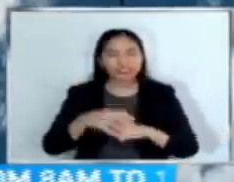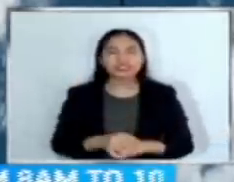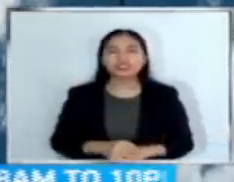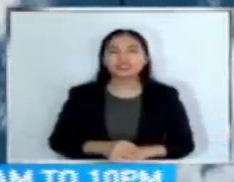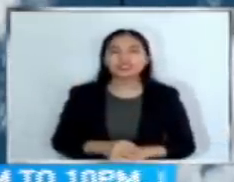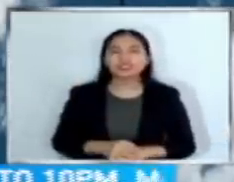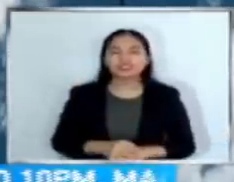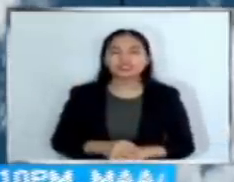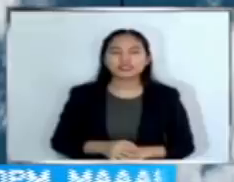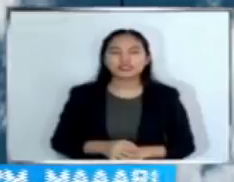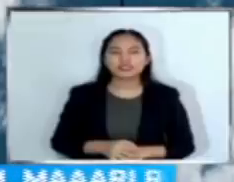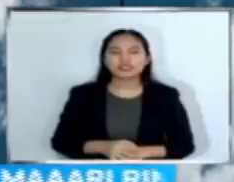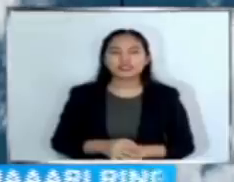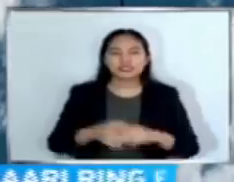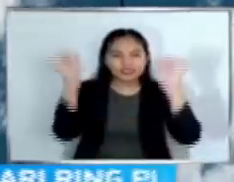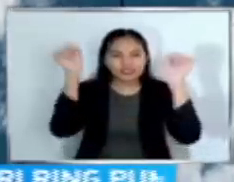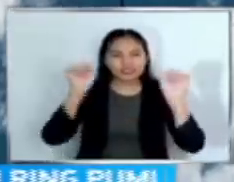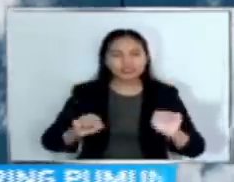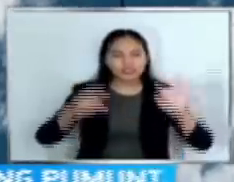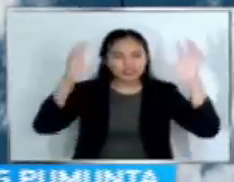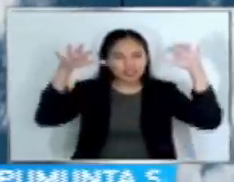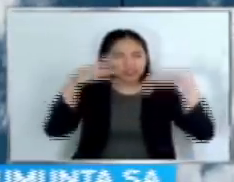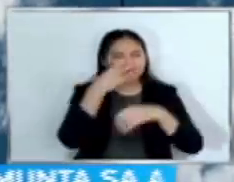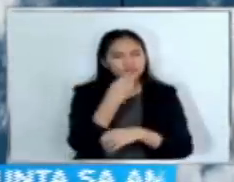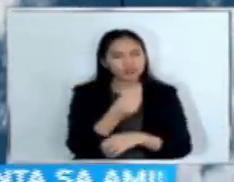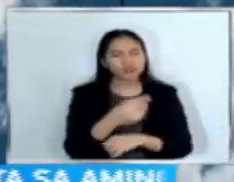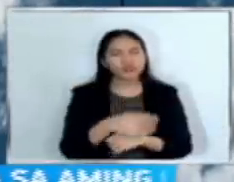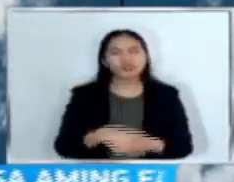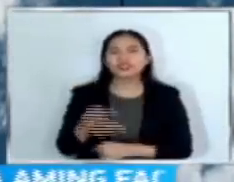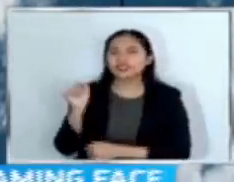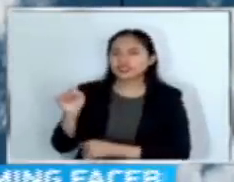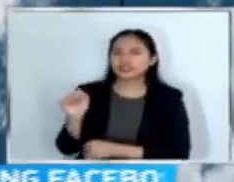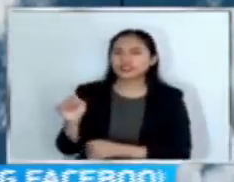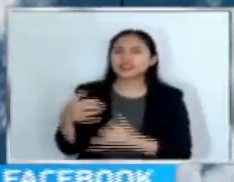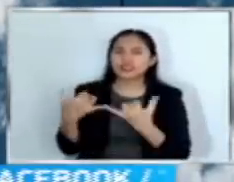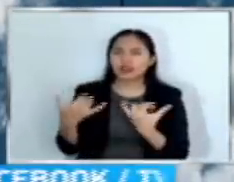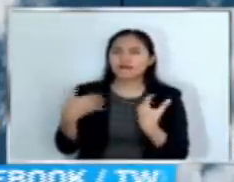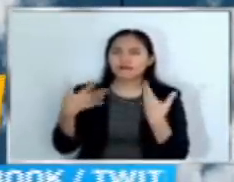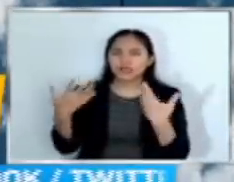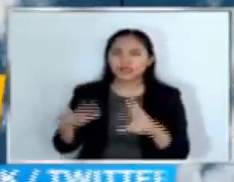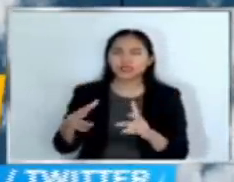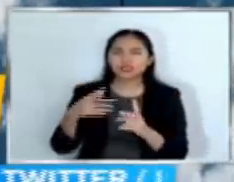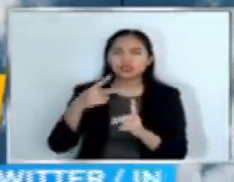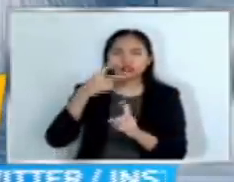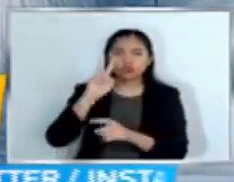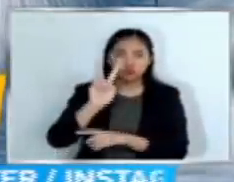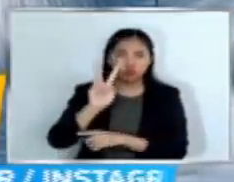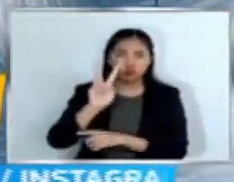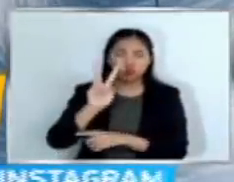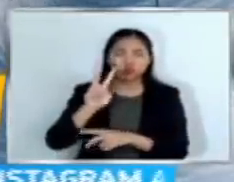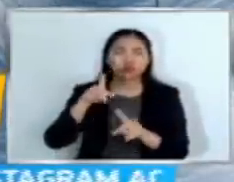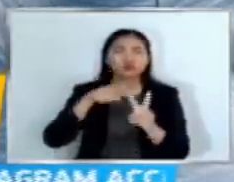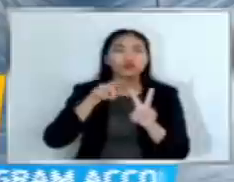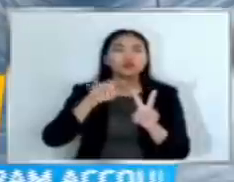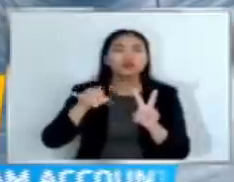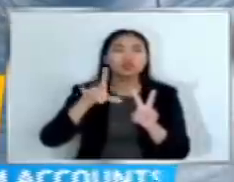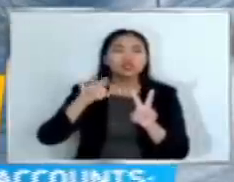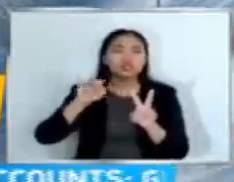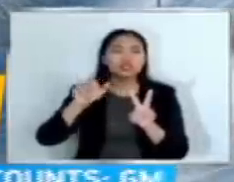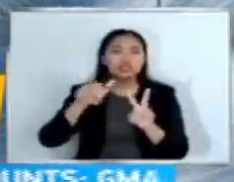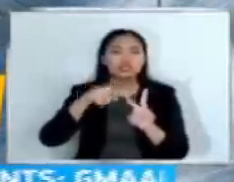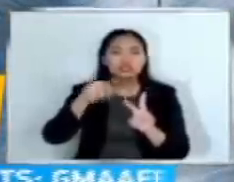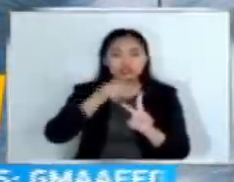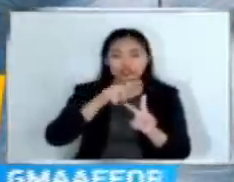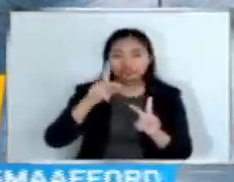yung sa kasalukuyan ay nakadalawang bagyo na po tayo, si Jolina at yung currently minamonitor natin si Kiko. And before the month ends